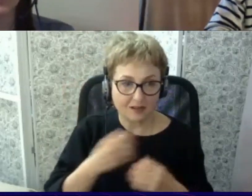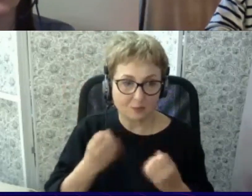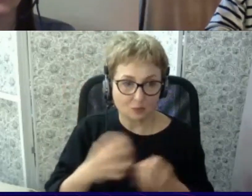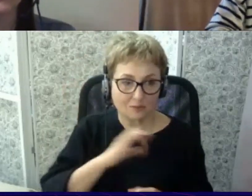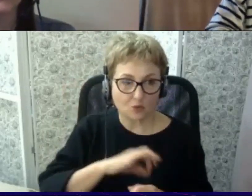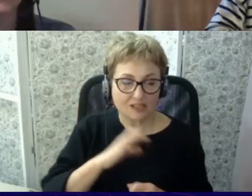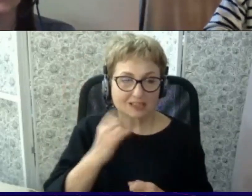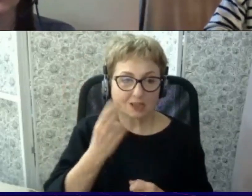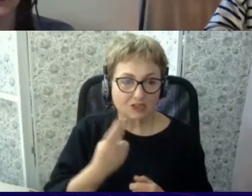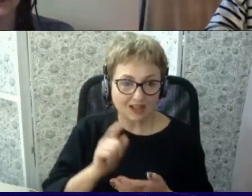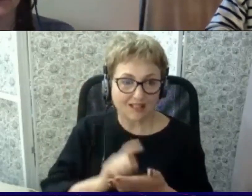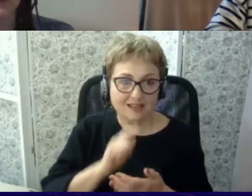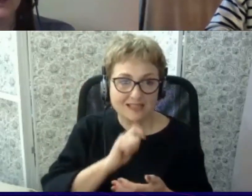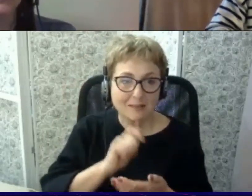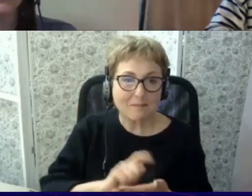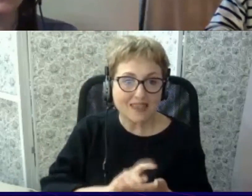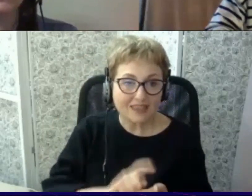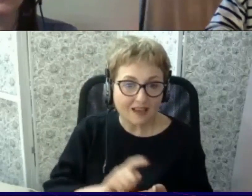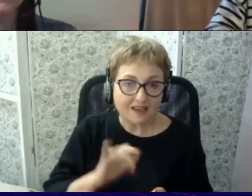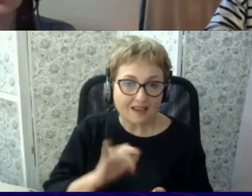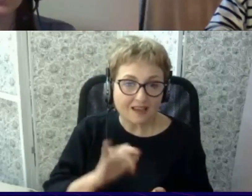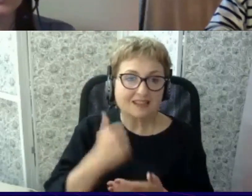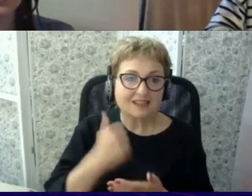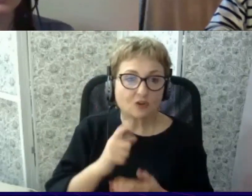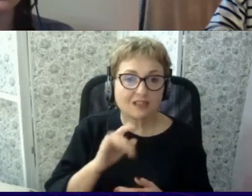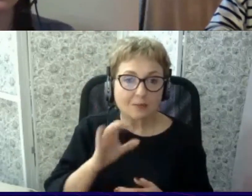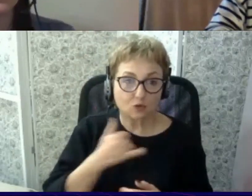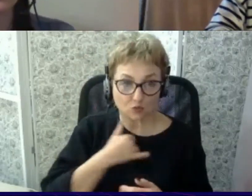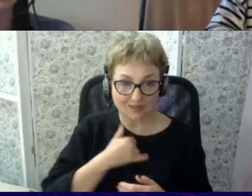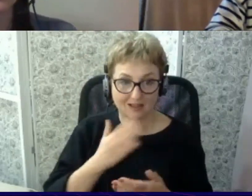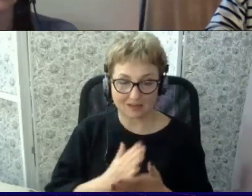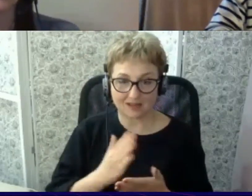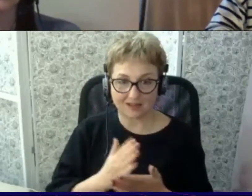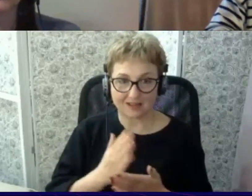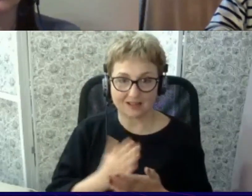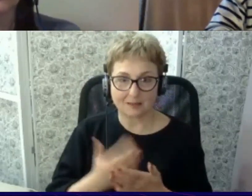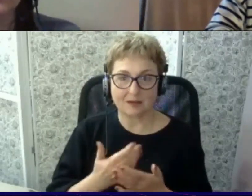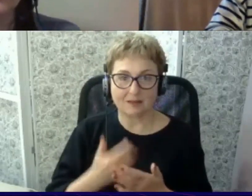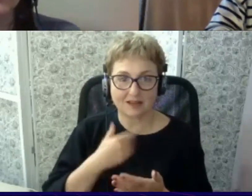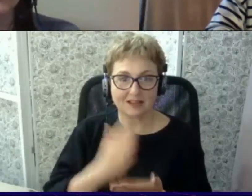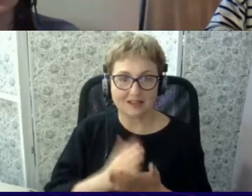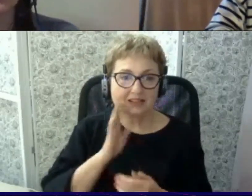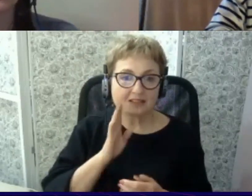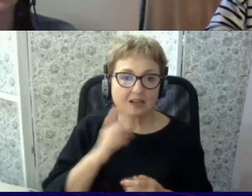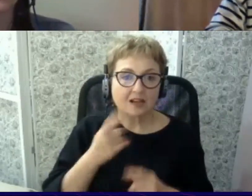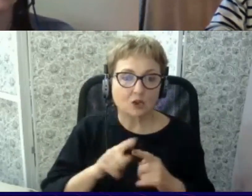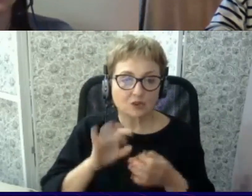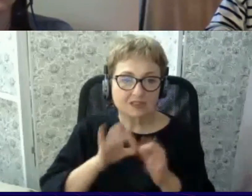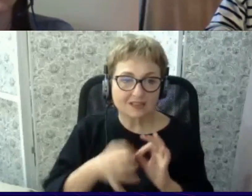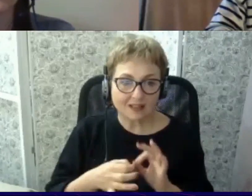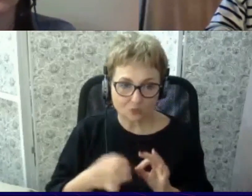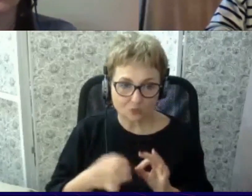чтобы пользоваться социальной стипендией. И основной запрос, ну вот у меня, например, есть девушку, у которой